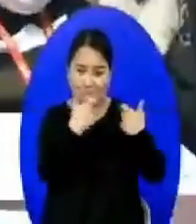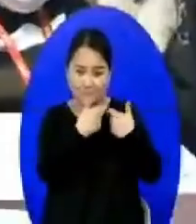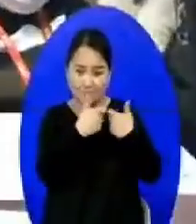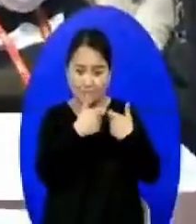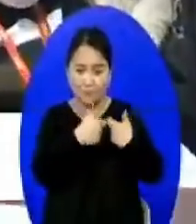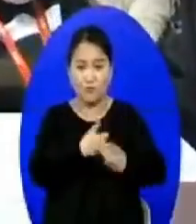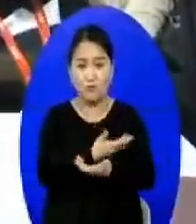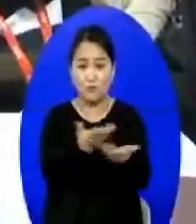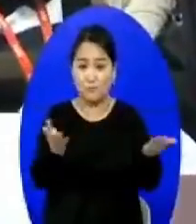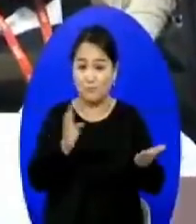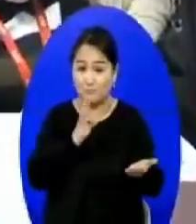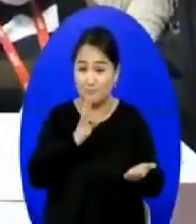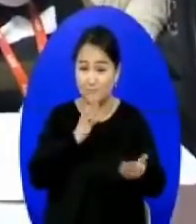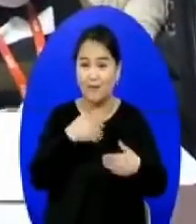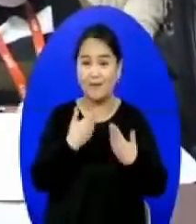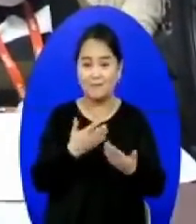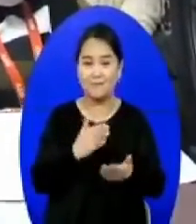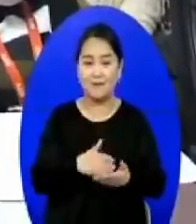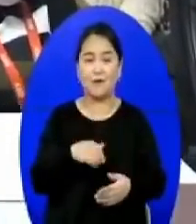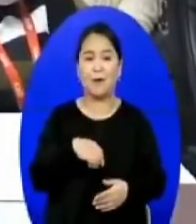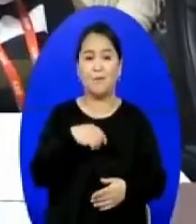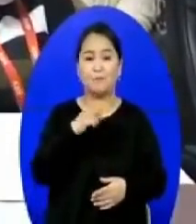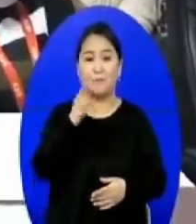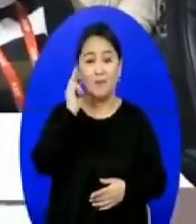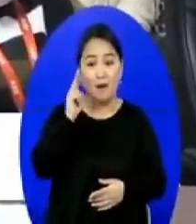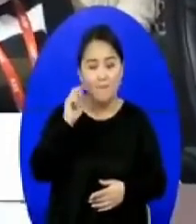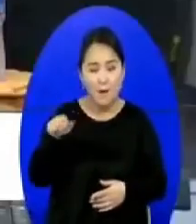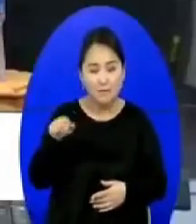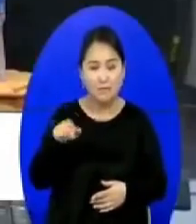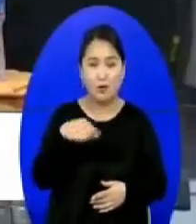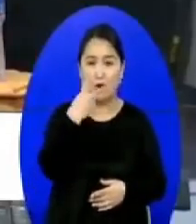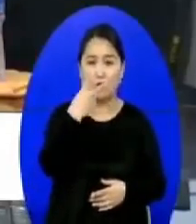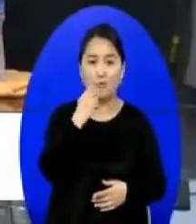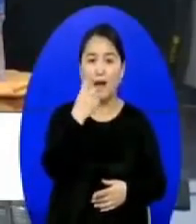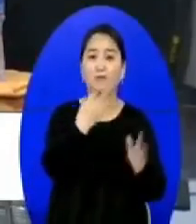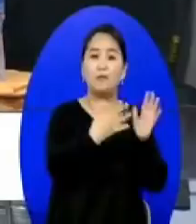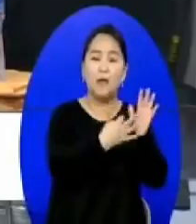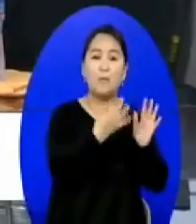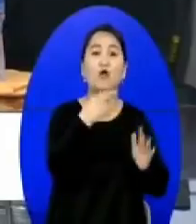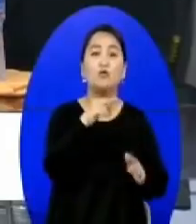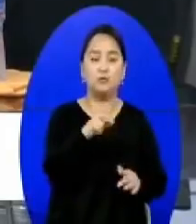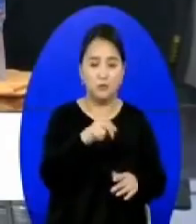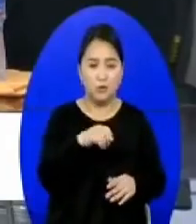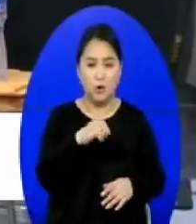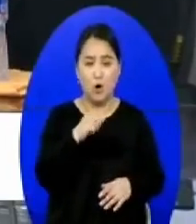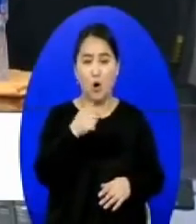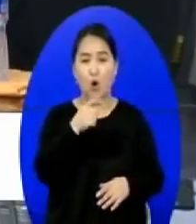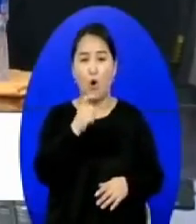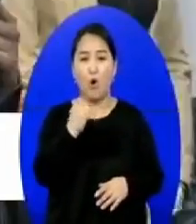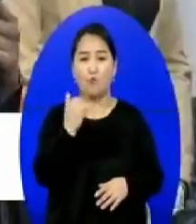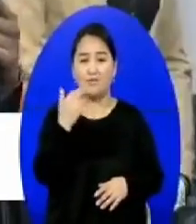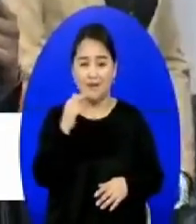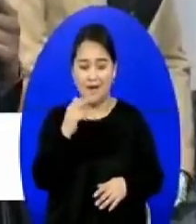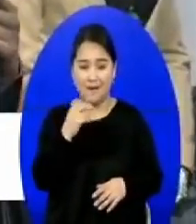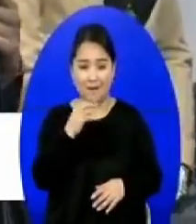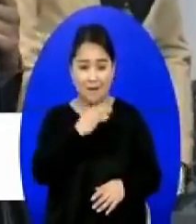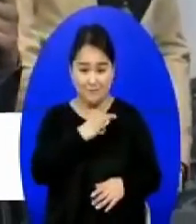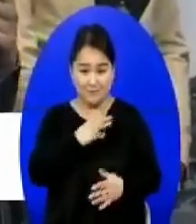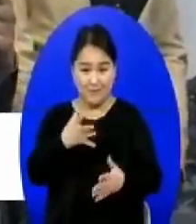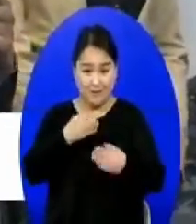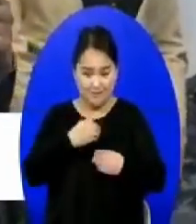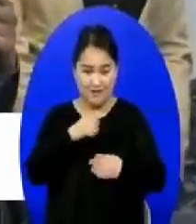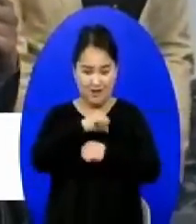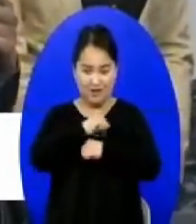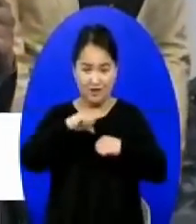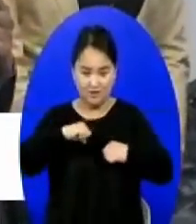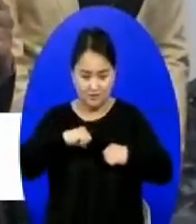мэдээллээ. Үүний дараа мөн тус компани 2018 оны цэвэр ашгаас ч мөн хувьцаа эзэмшигч иргэдэд ноогдол ашиг нөхөж олгоно гэлээ.